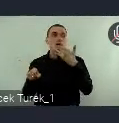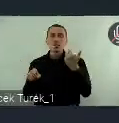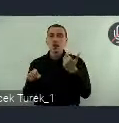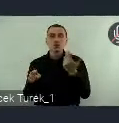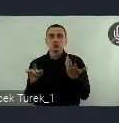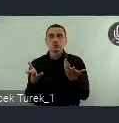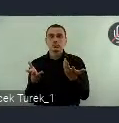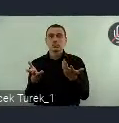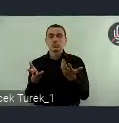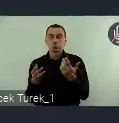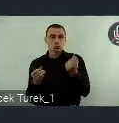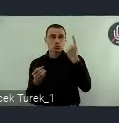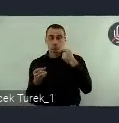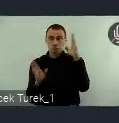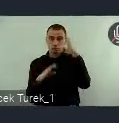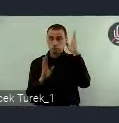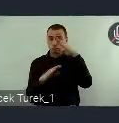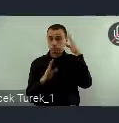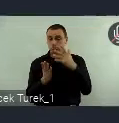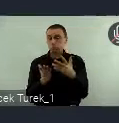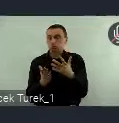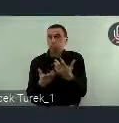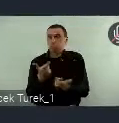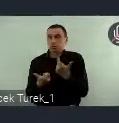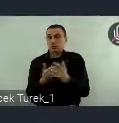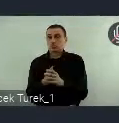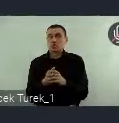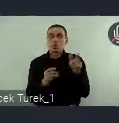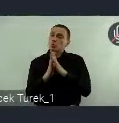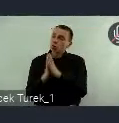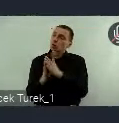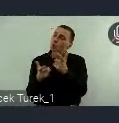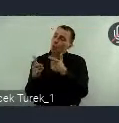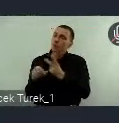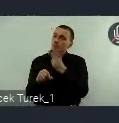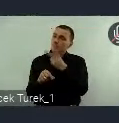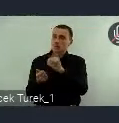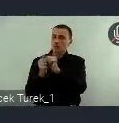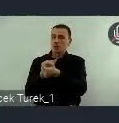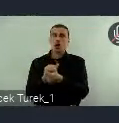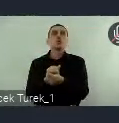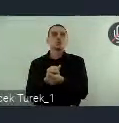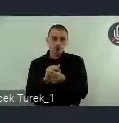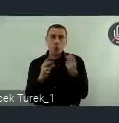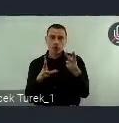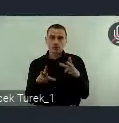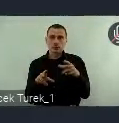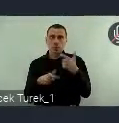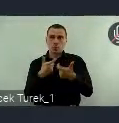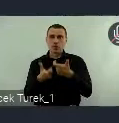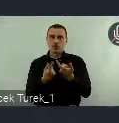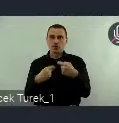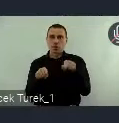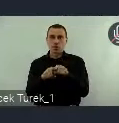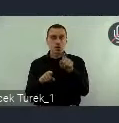pomyśleliście nie widzieliście nie widzieliście pod uwagę to ten ktos może was poprosić zapewnienie dostępności wyjąć zwykle będziecie w stanie zapewnić także proszę się